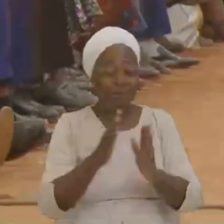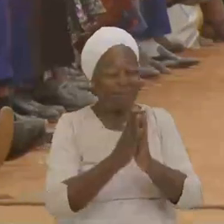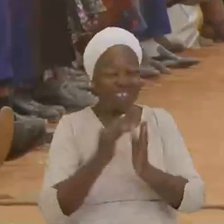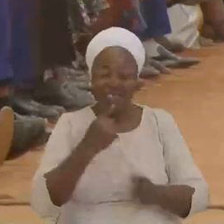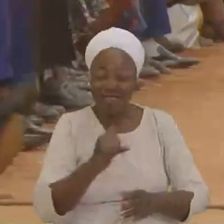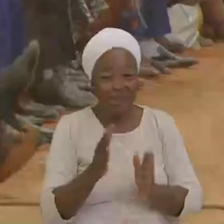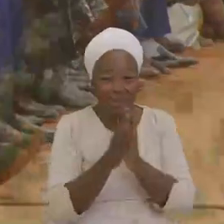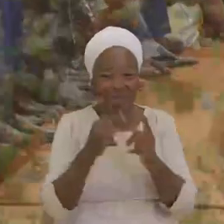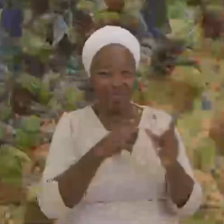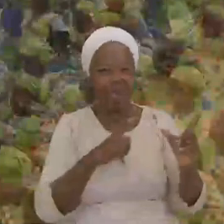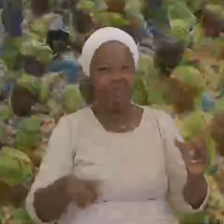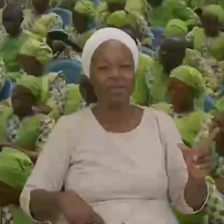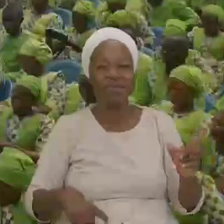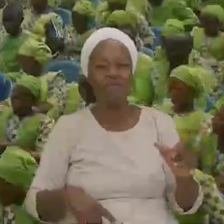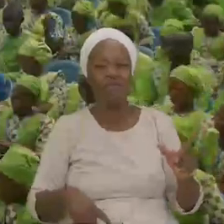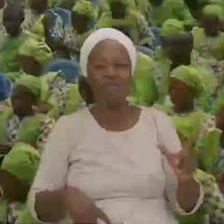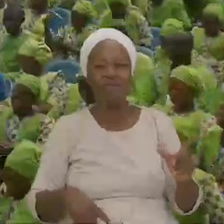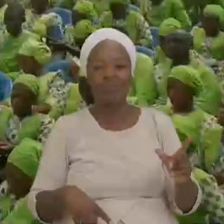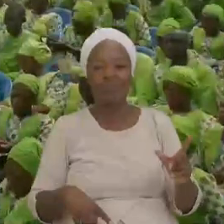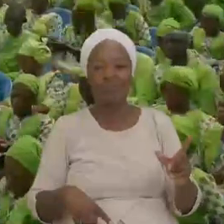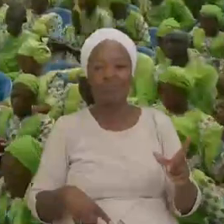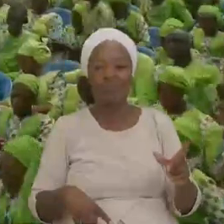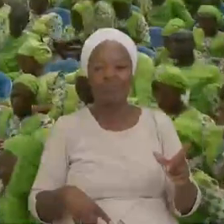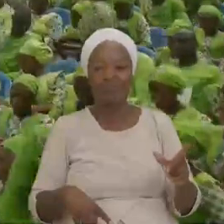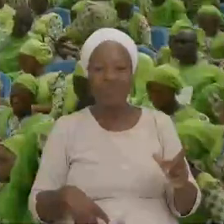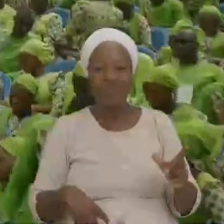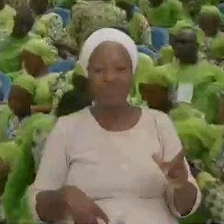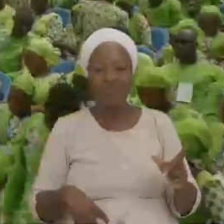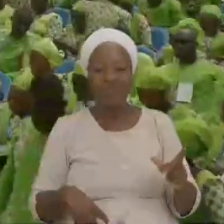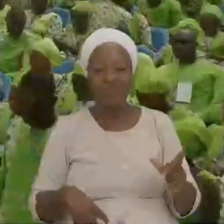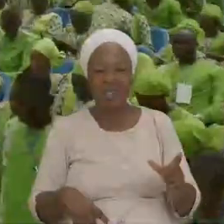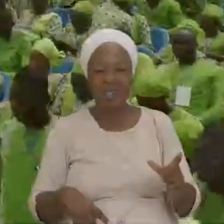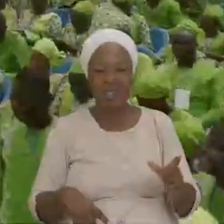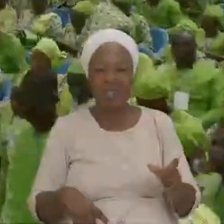Nous allons maintenant nous lever et nous allons réellement prier le Seigneur